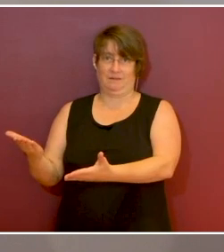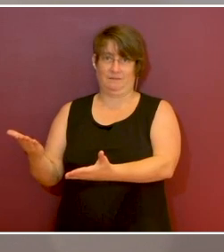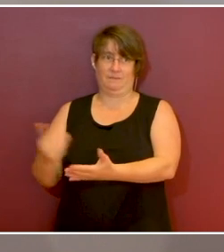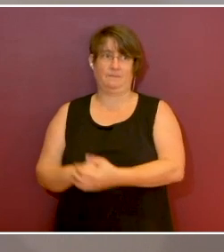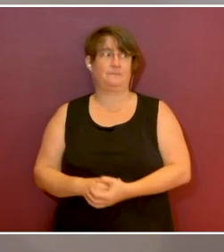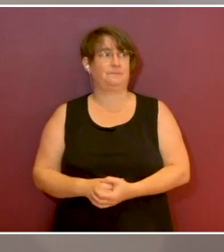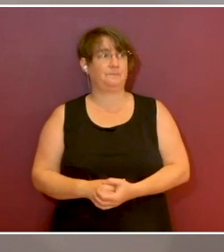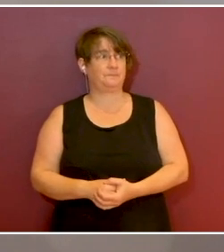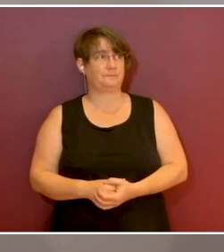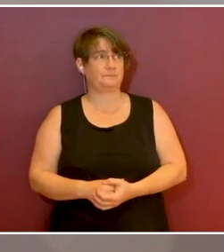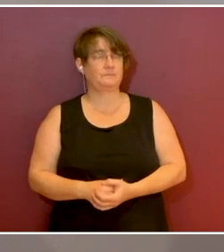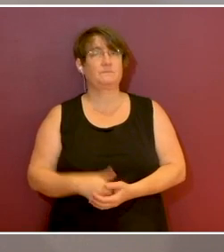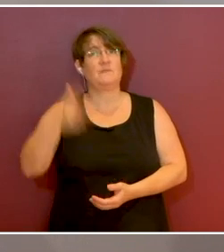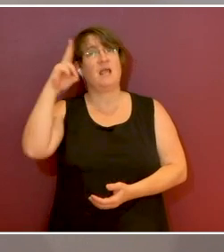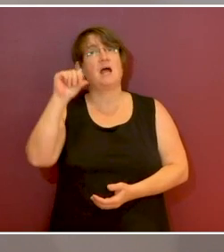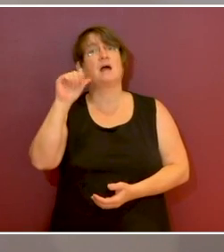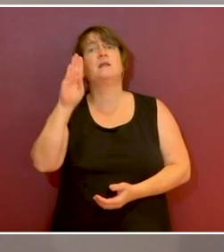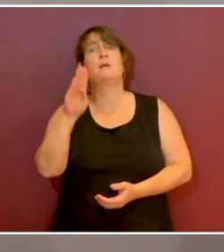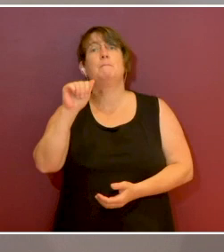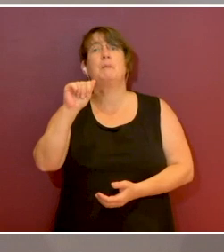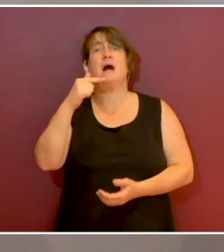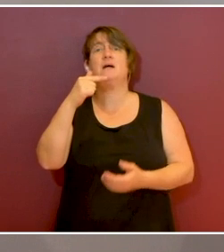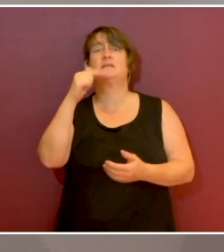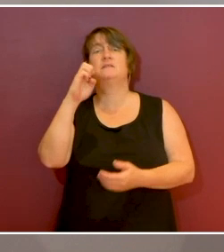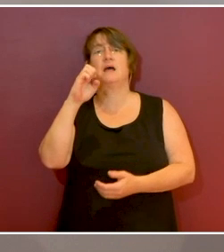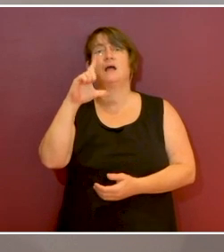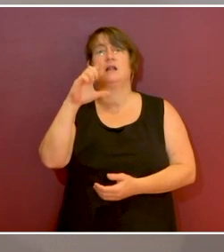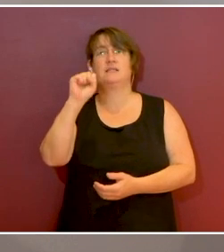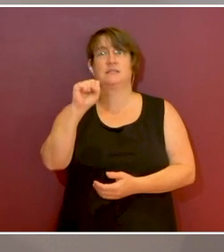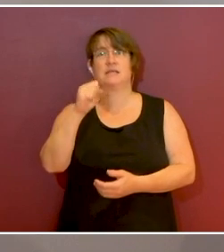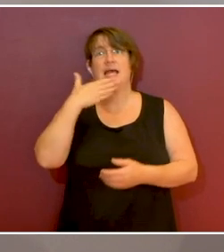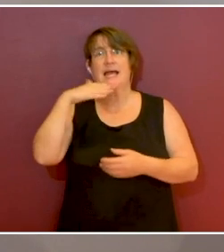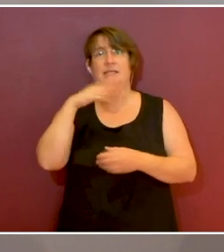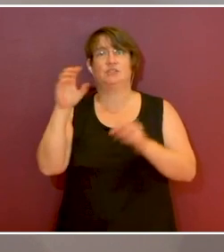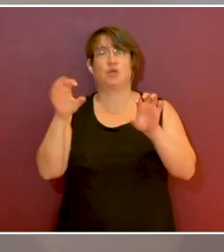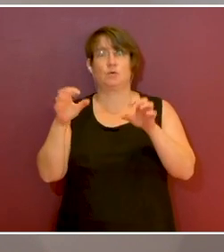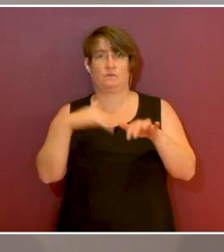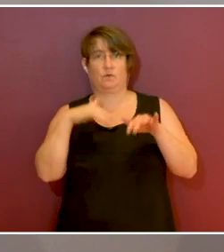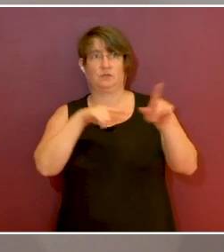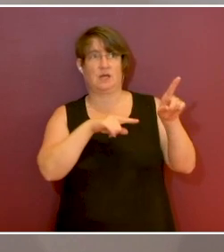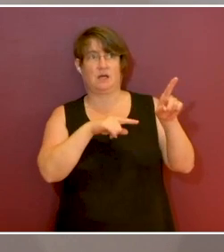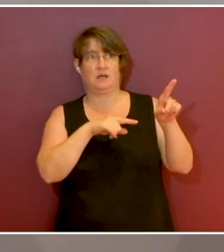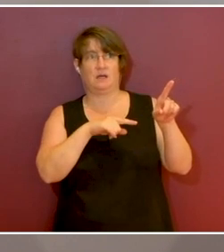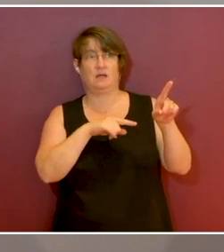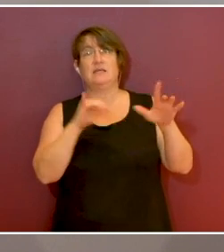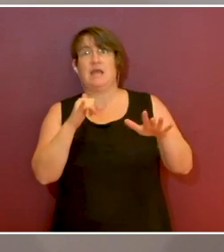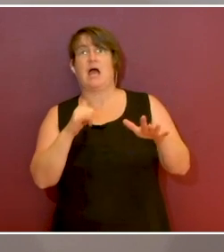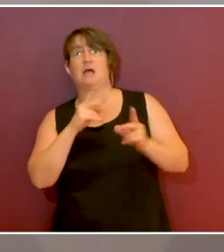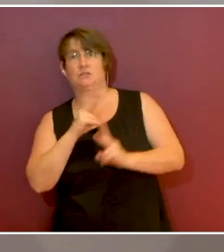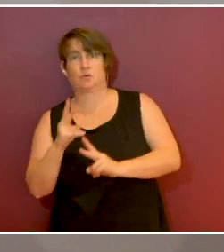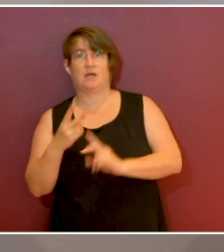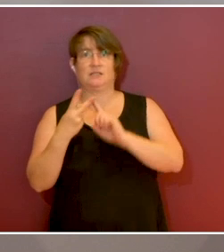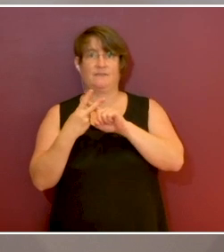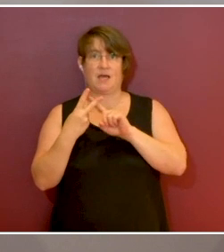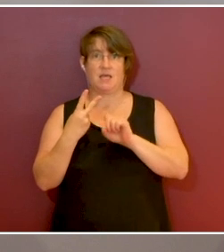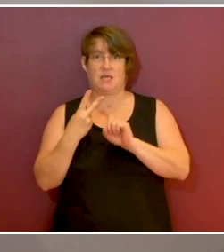Dann haben wir hier noch Herrn Bartels vom Hessischen Rundfunk in der Liste. Herr Bartels, haben Sie eine Frage? Ja, wären sogar zwei. Ich